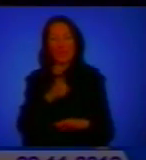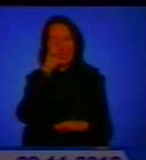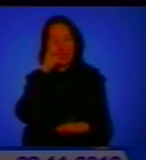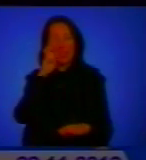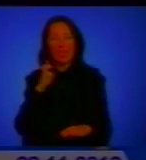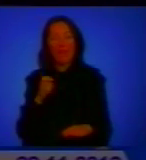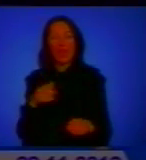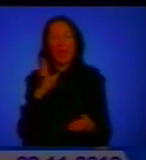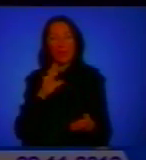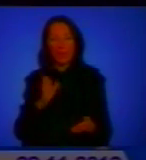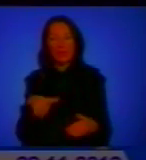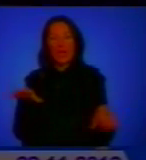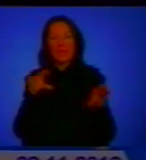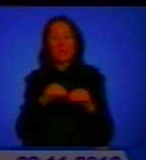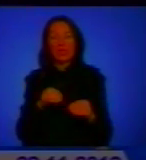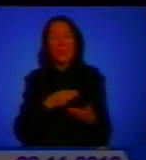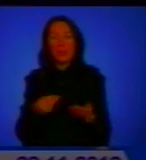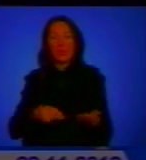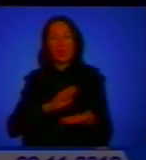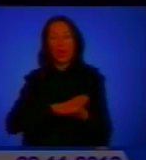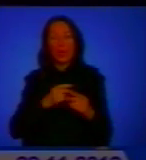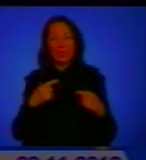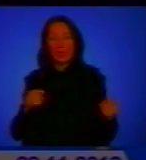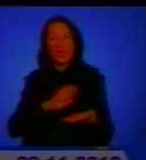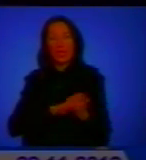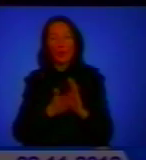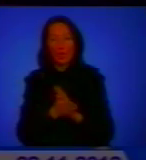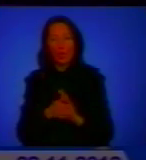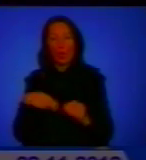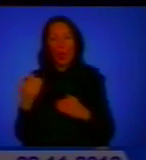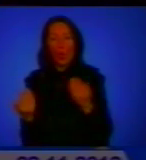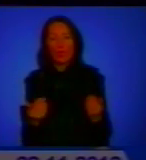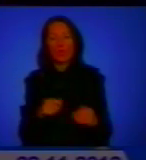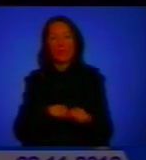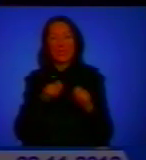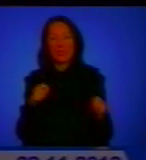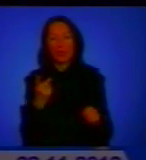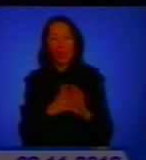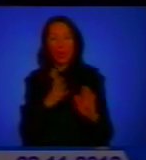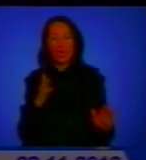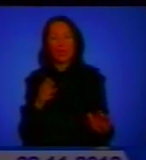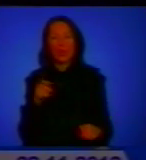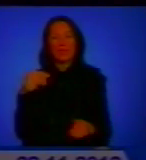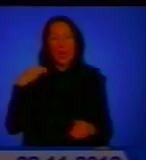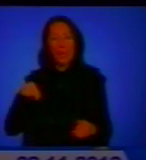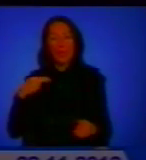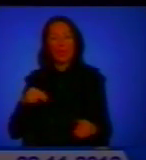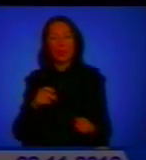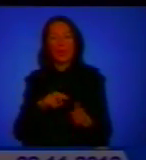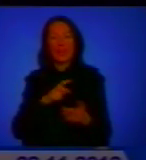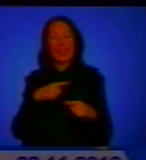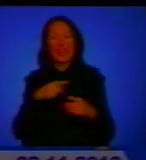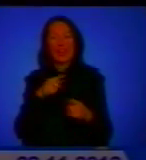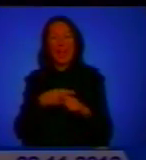бізнес-форум, підписано низку двосторонніх документів та відкрито другу чергу Запорізького техцентру «Мотор Січ» у Шарджі. На думку